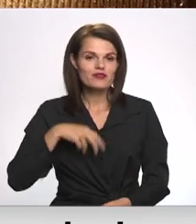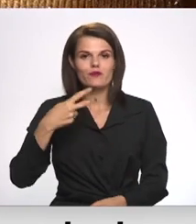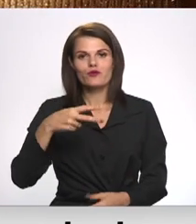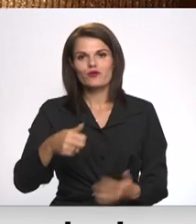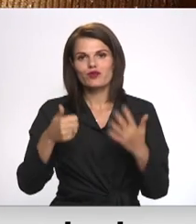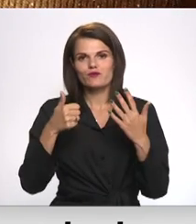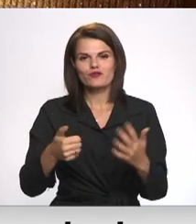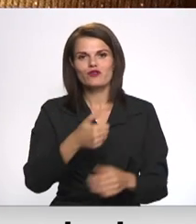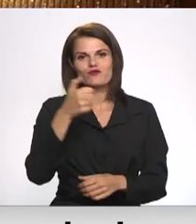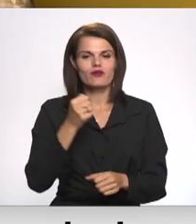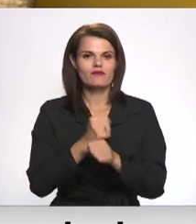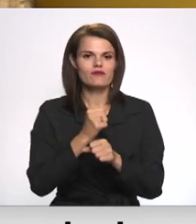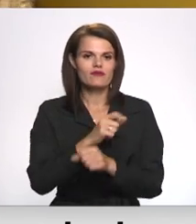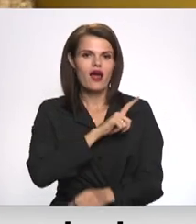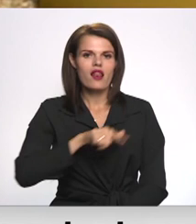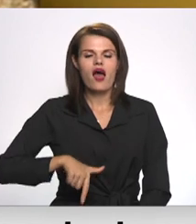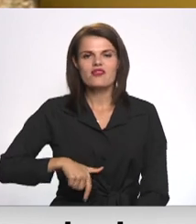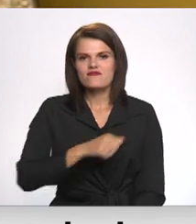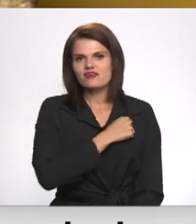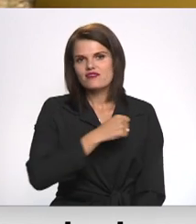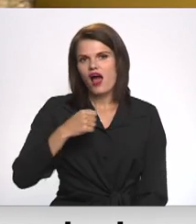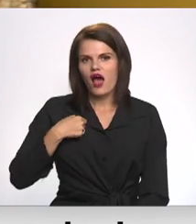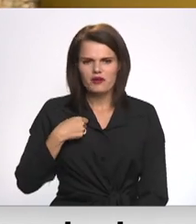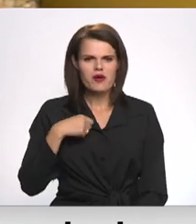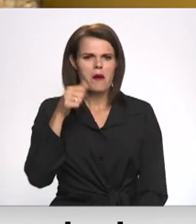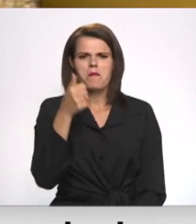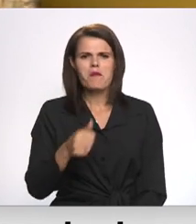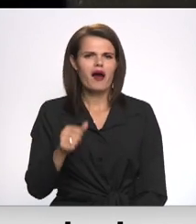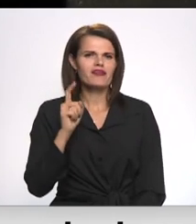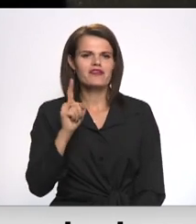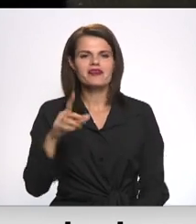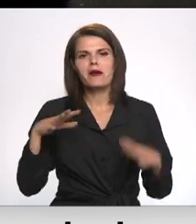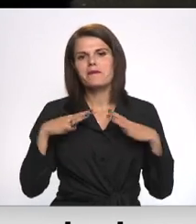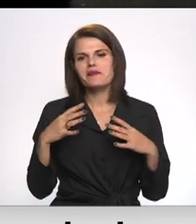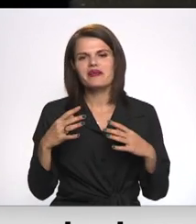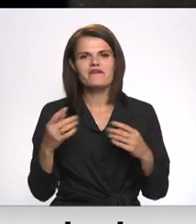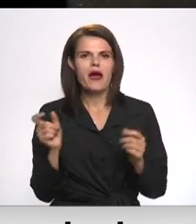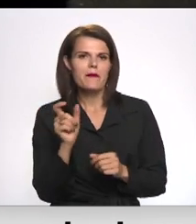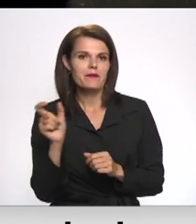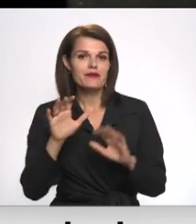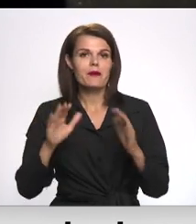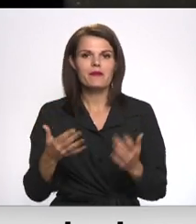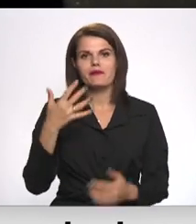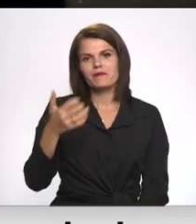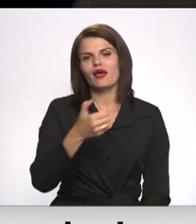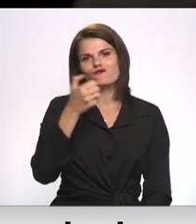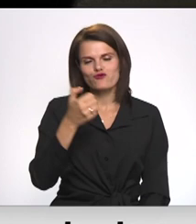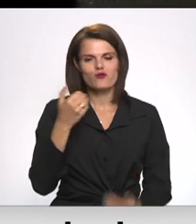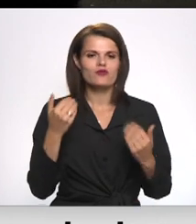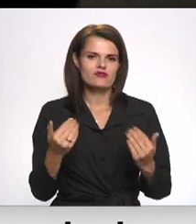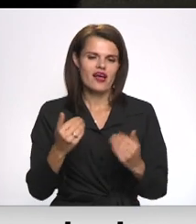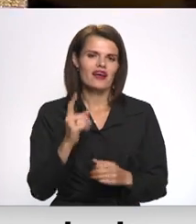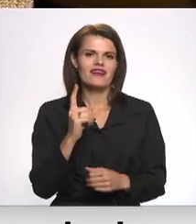gadus dienējusi Latvijas armijā, mākslai atvēlot vien īsos brīvos brīžus. Nu jau 5 gadus viņa sevi sauc par pilna